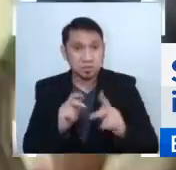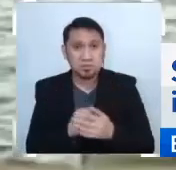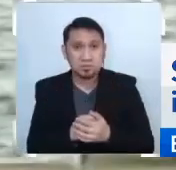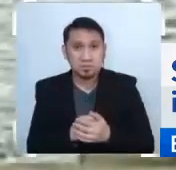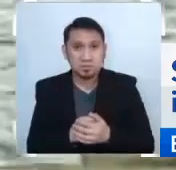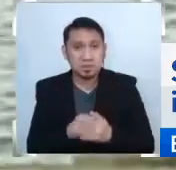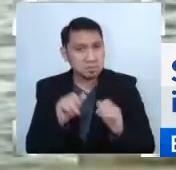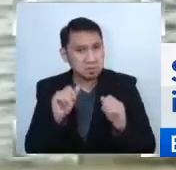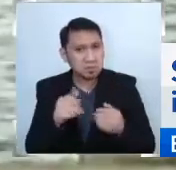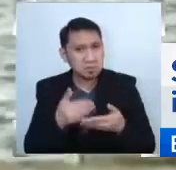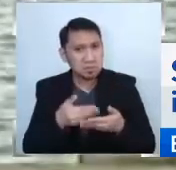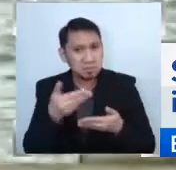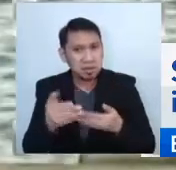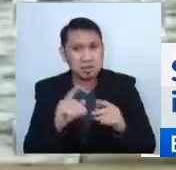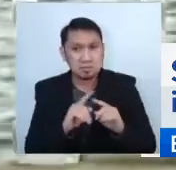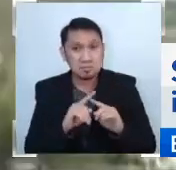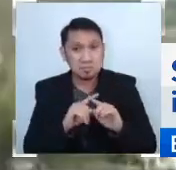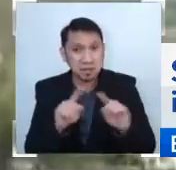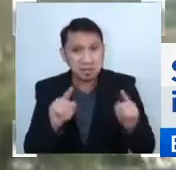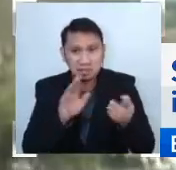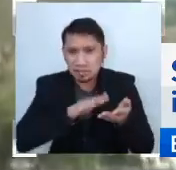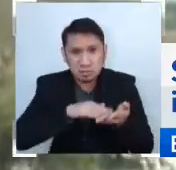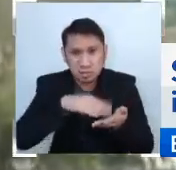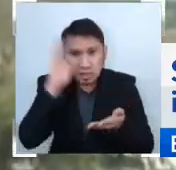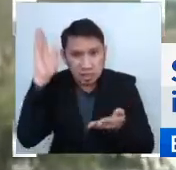pero labis ang presyo.